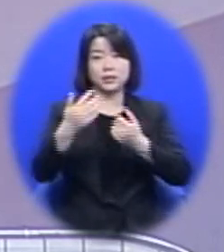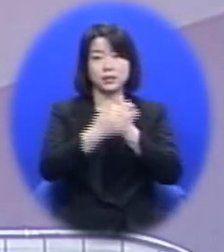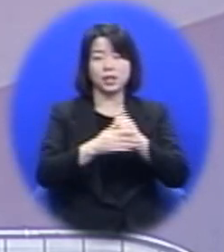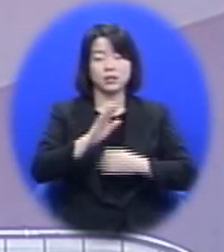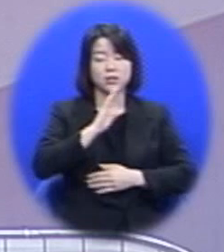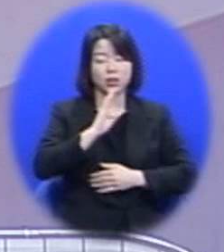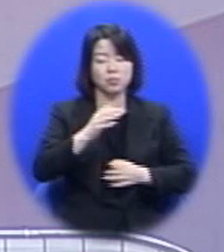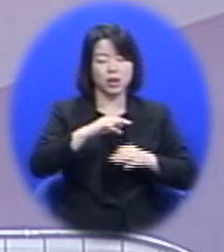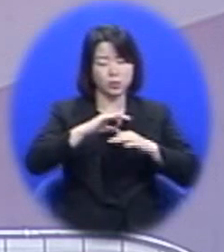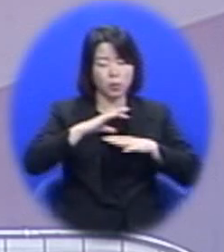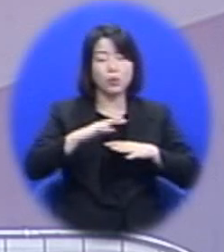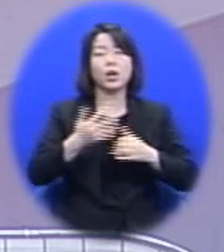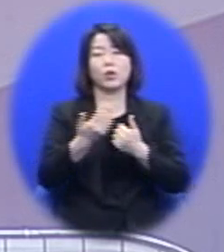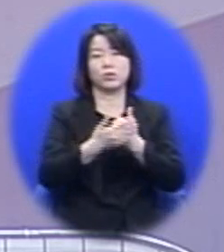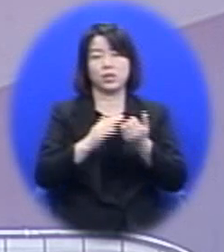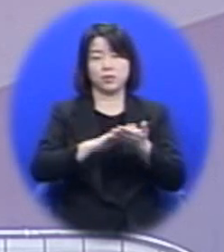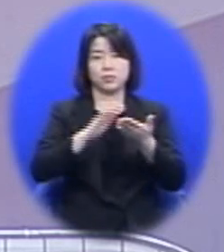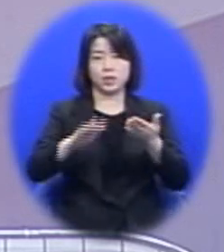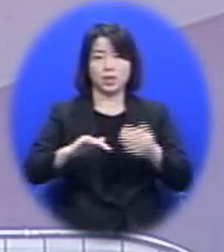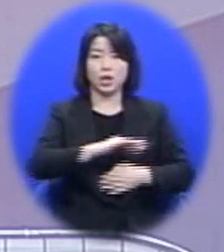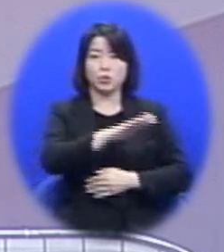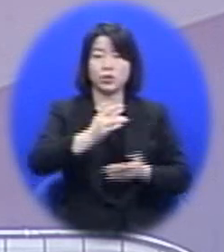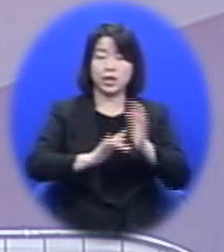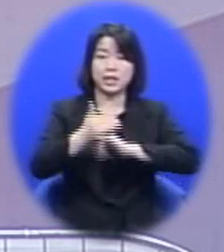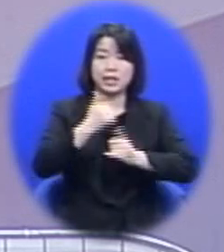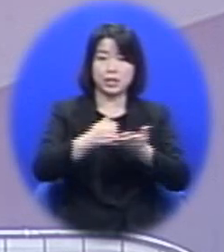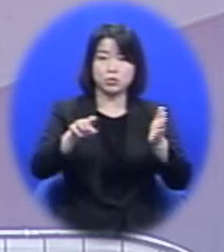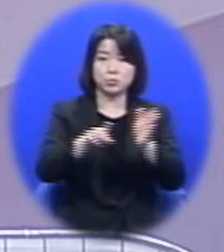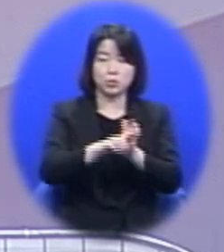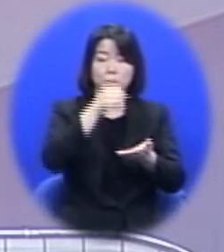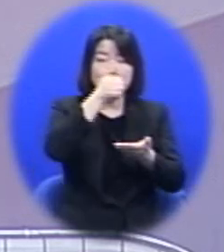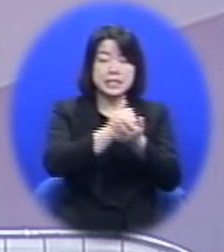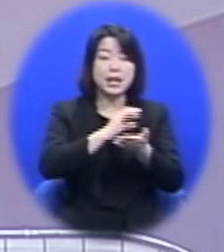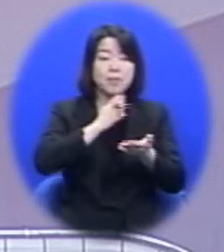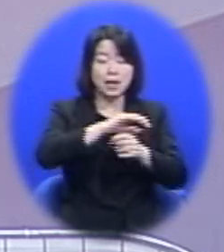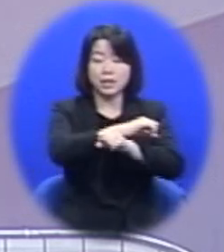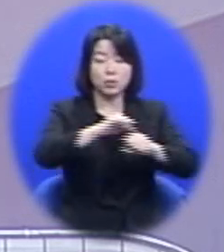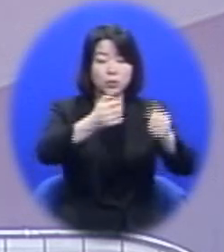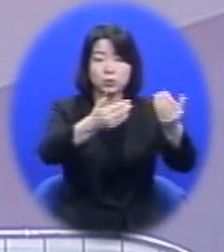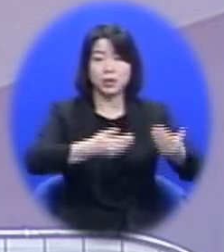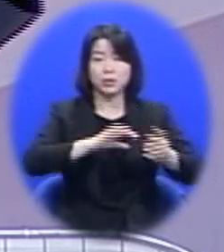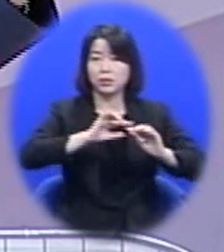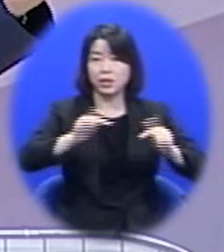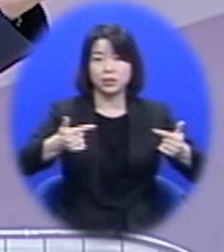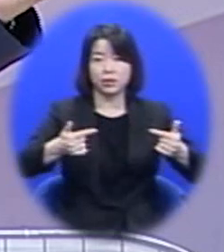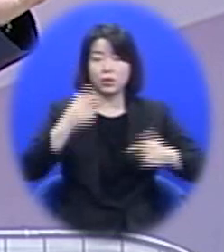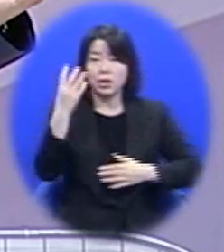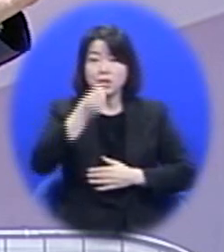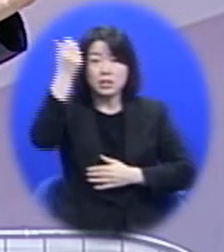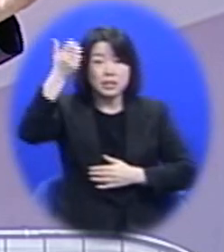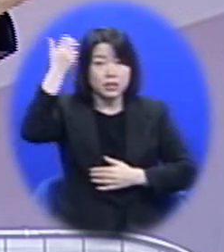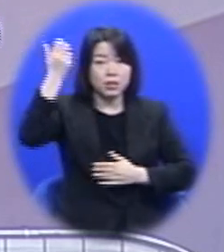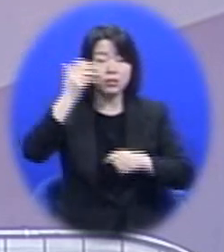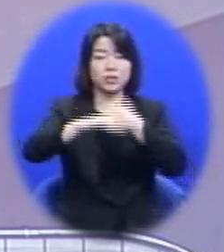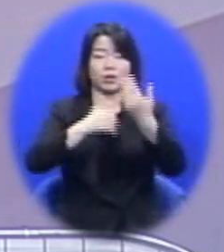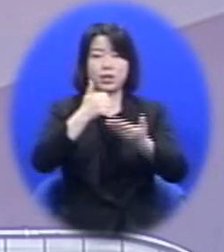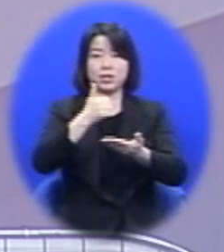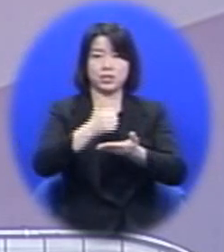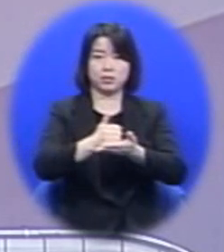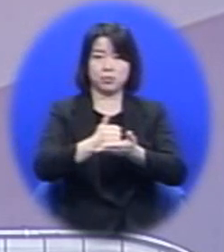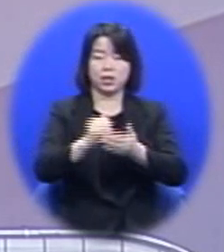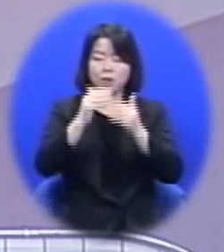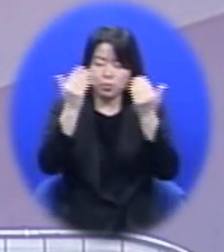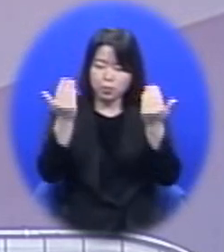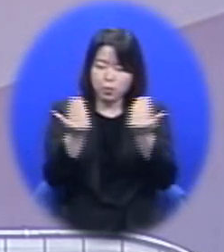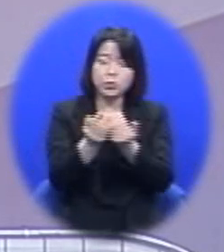은혜입니다. 우리가 예수를 믿고 그저 죄만 용서받은 거 아닙니다. 성령 하나님께서 모든 믿는